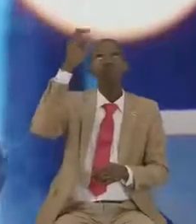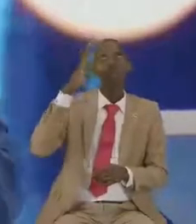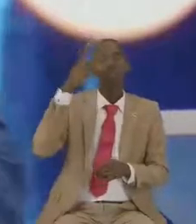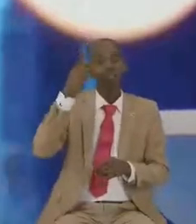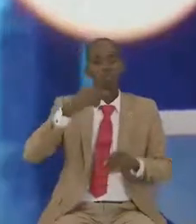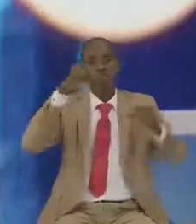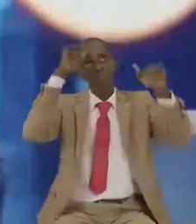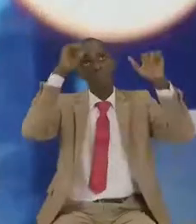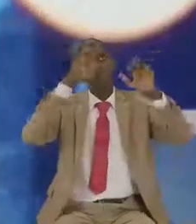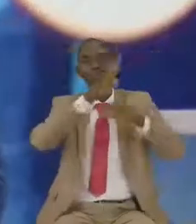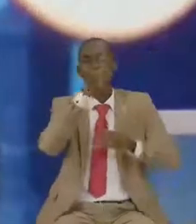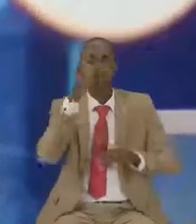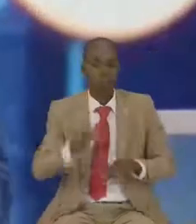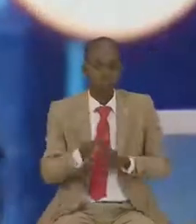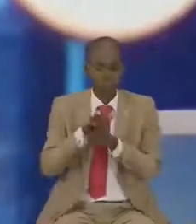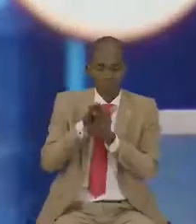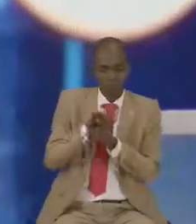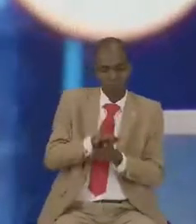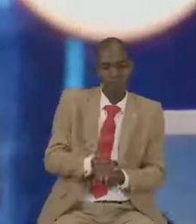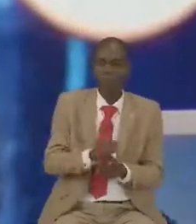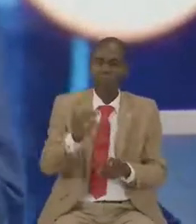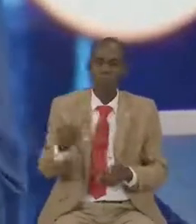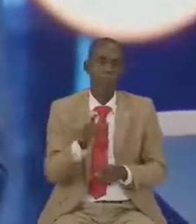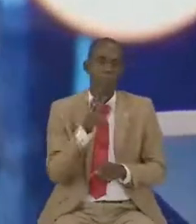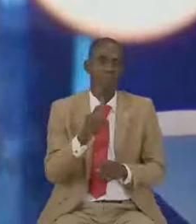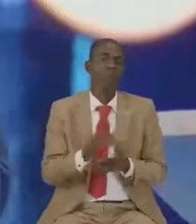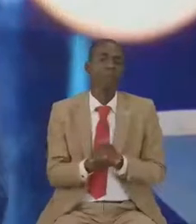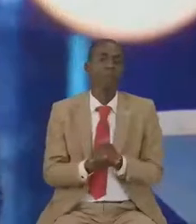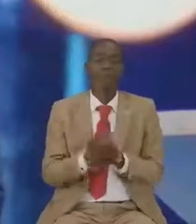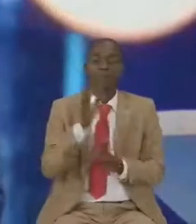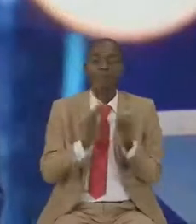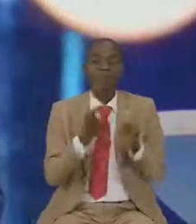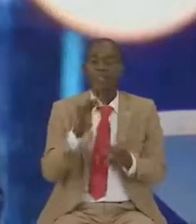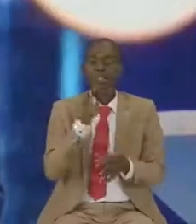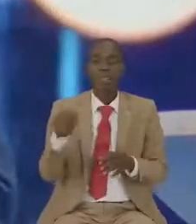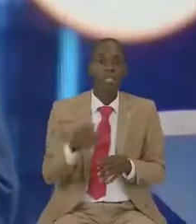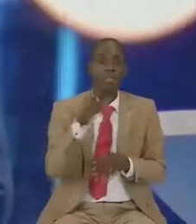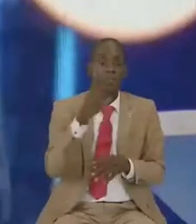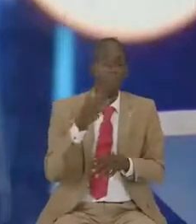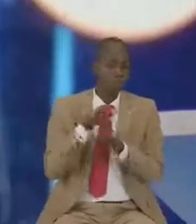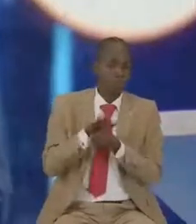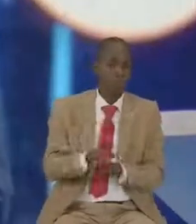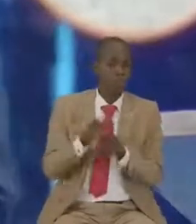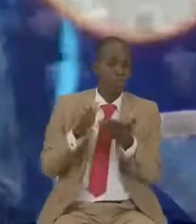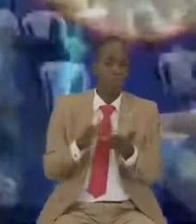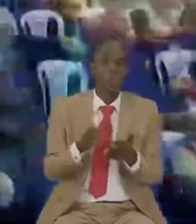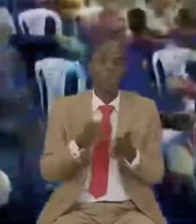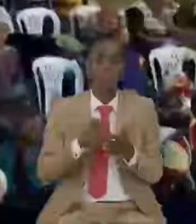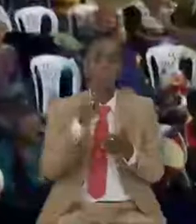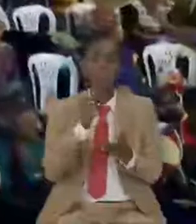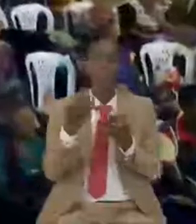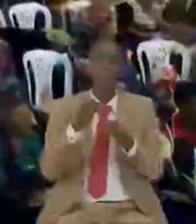étaient sous l'empire du diable, Dieu le Père n'opprime personne. S'il y a